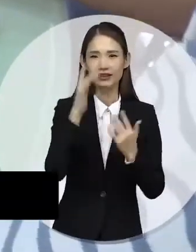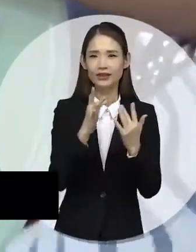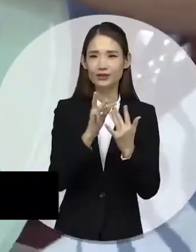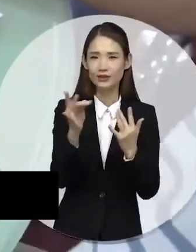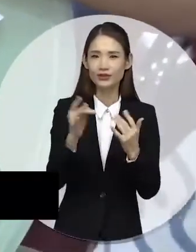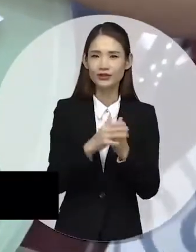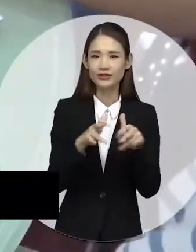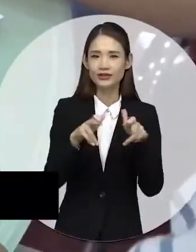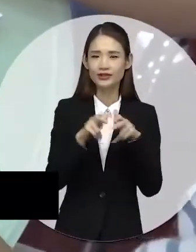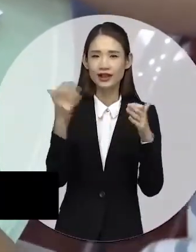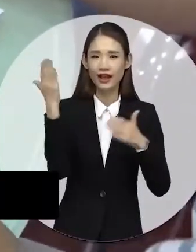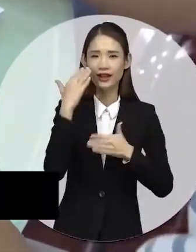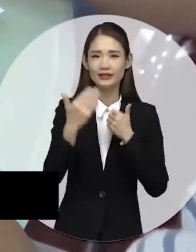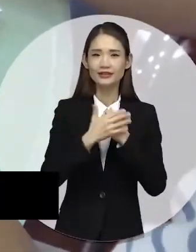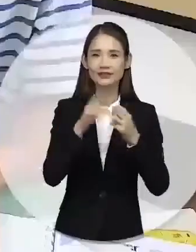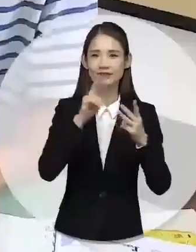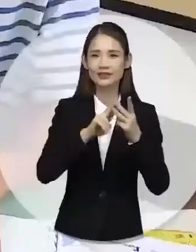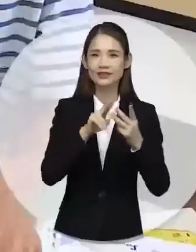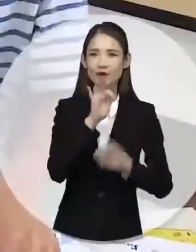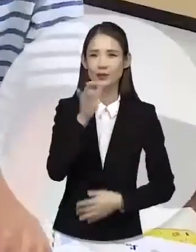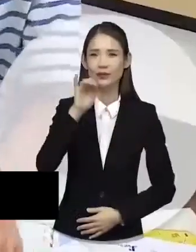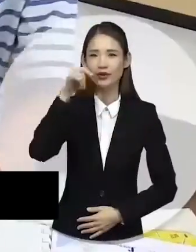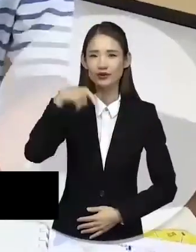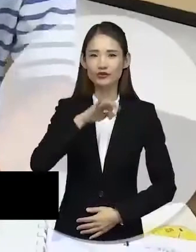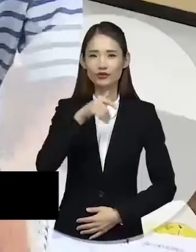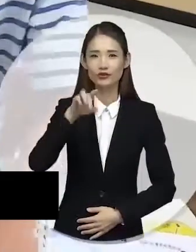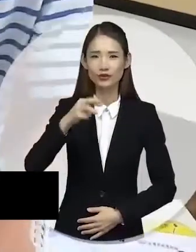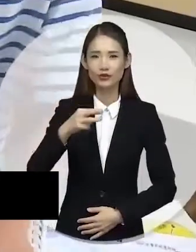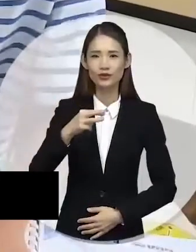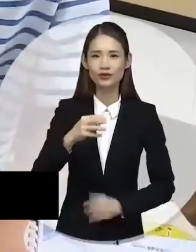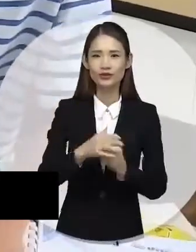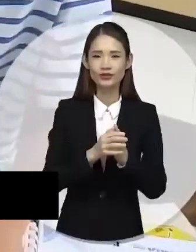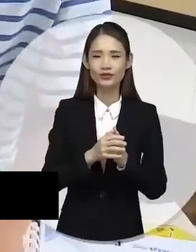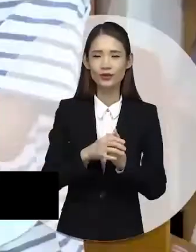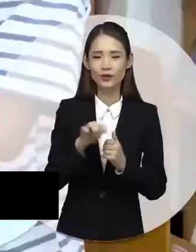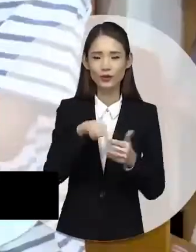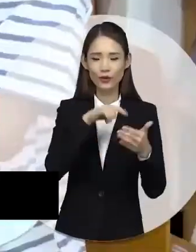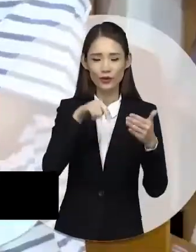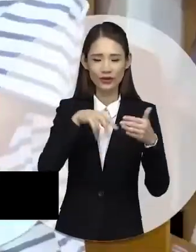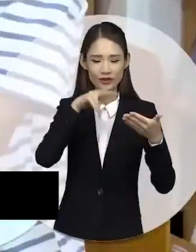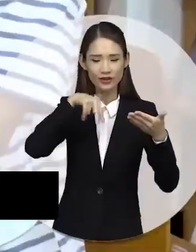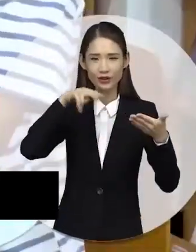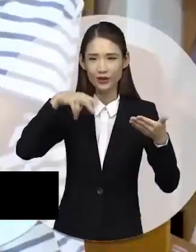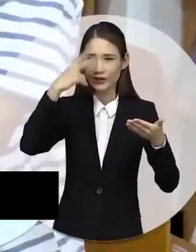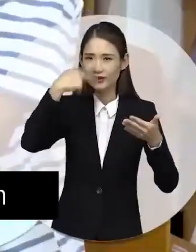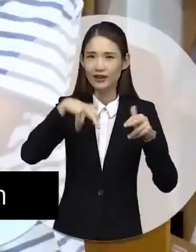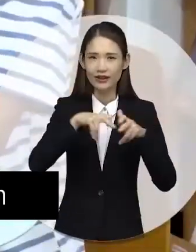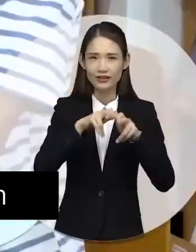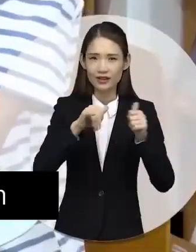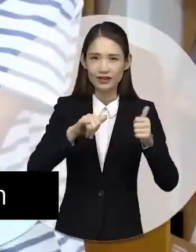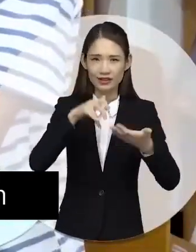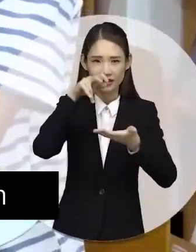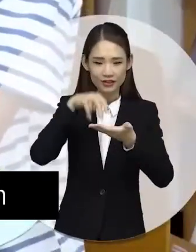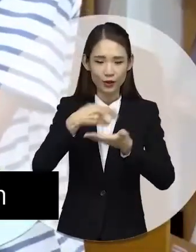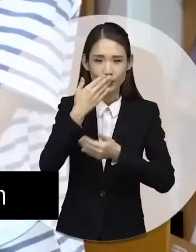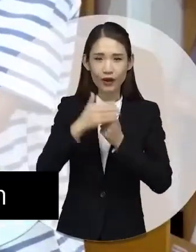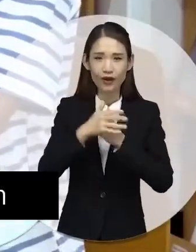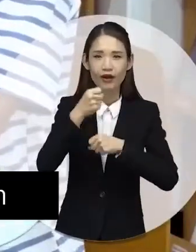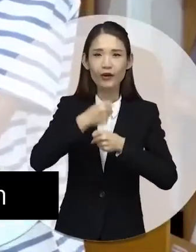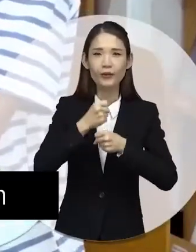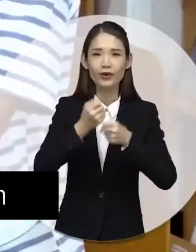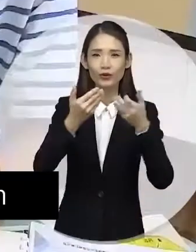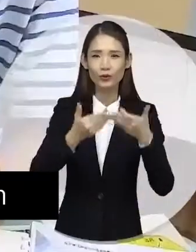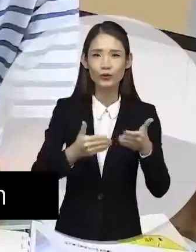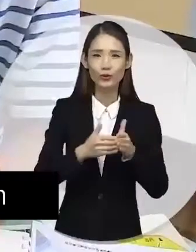선택. 장애학생 지원센터 매뉴얼. 근데 이게 근데 이게 시각장애인도 볼 수 있게 이게 요즘에는 다 이렇게 돼